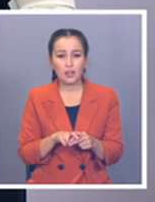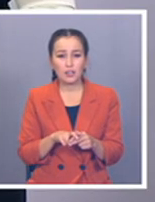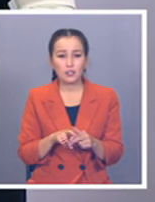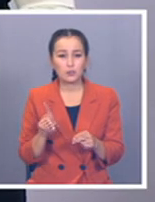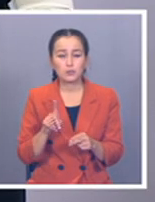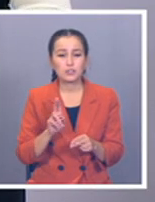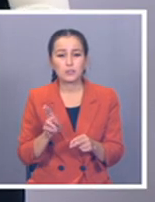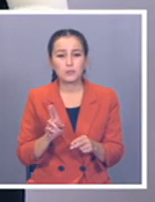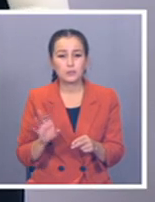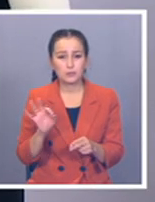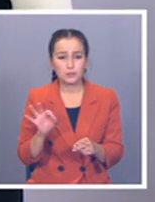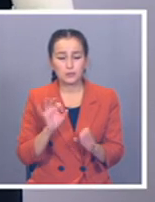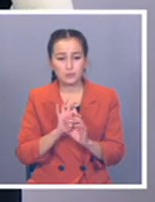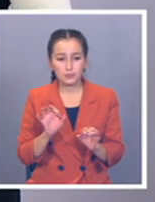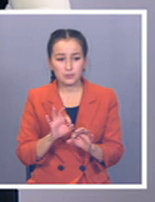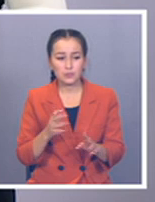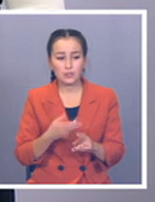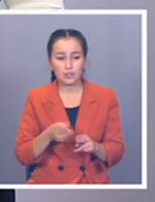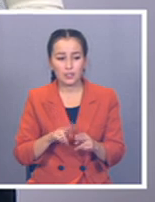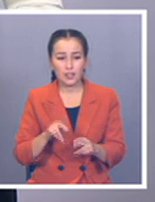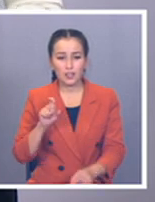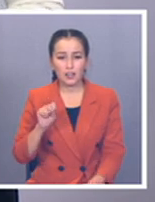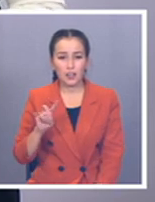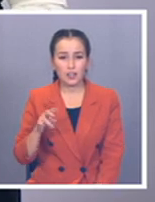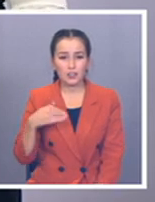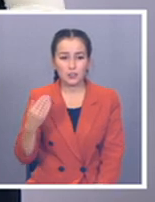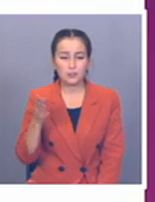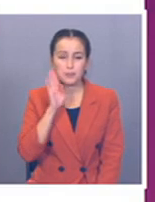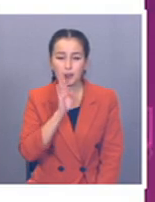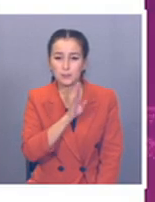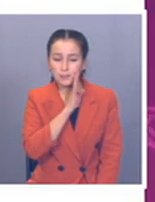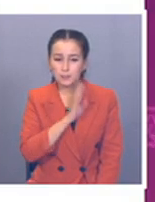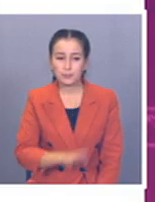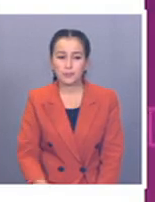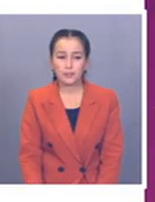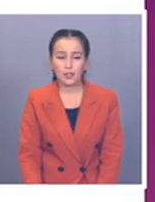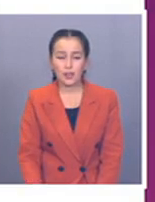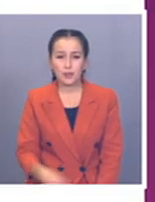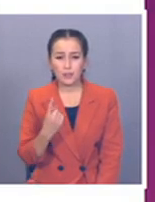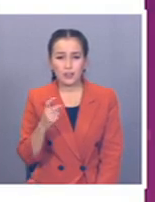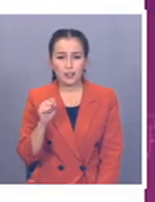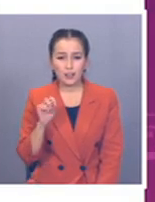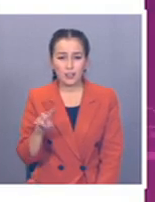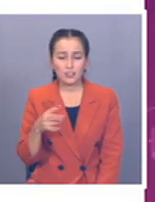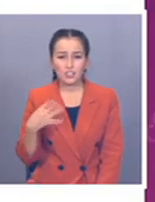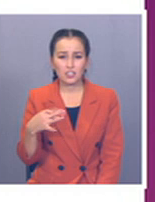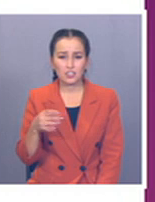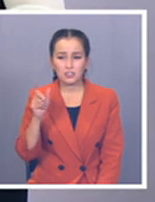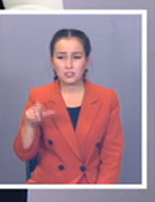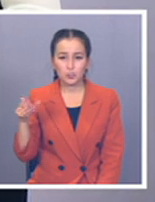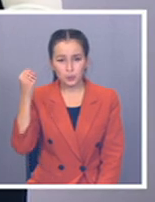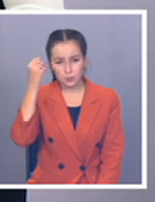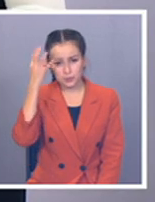кімді білдік? Бұл ханның анасы екен. Бір ханда 40 кісінің ақылы